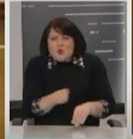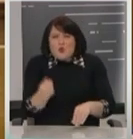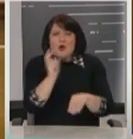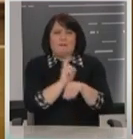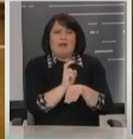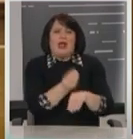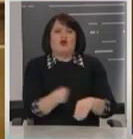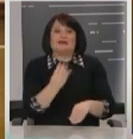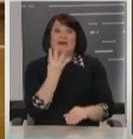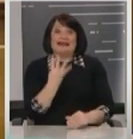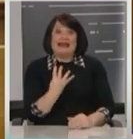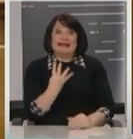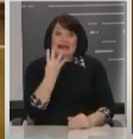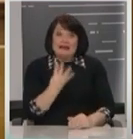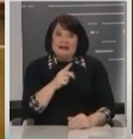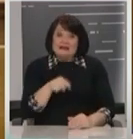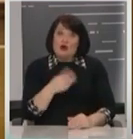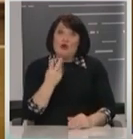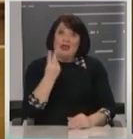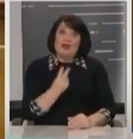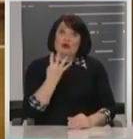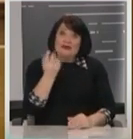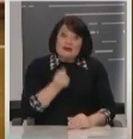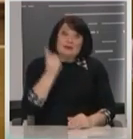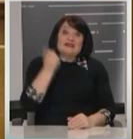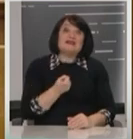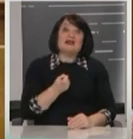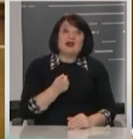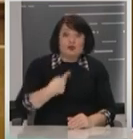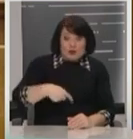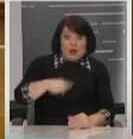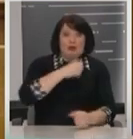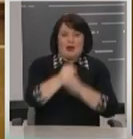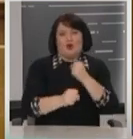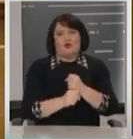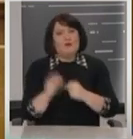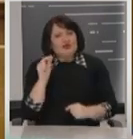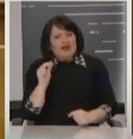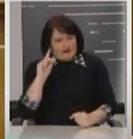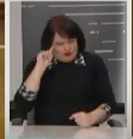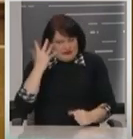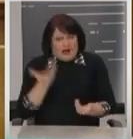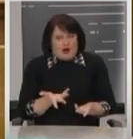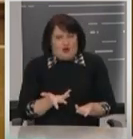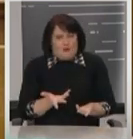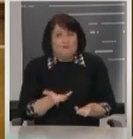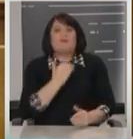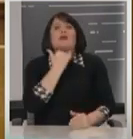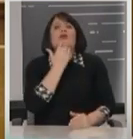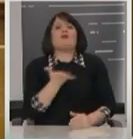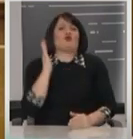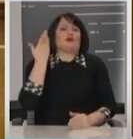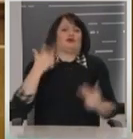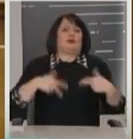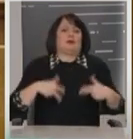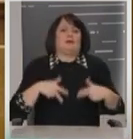πλεονάσματα του 4,2-4,5% για τα αμέσως επόμενα χρόνια. ενώ αδυνατούσε